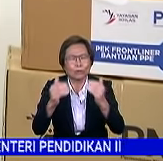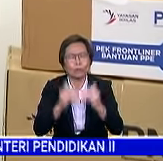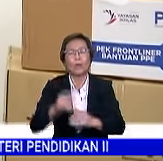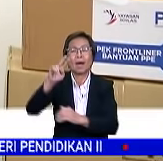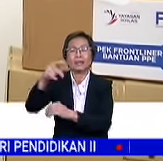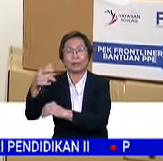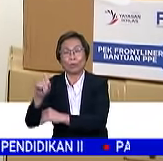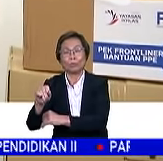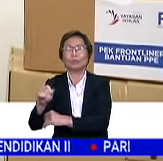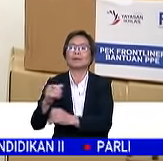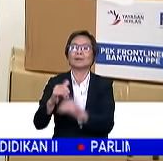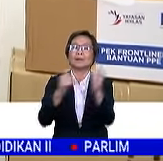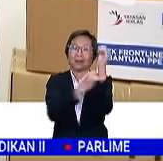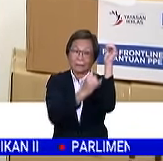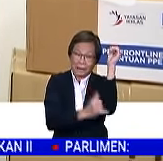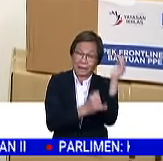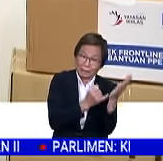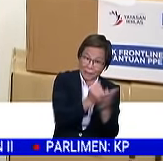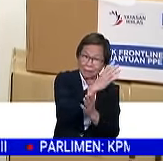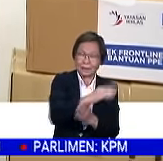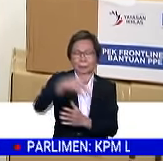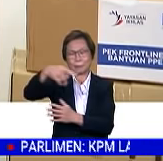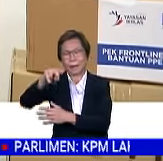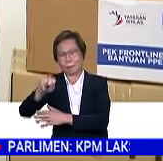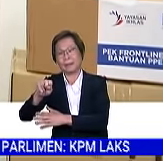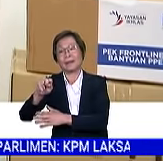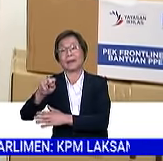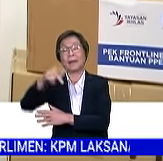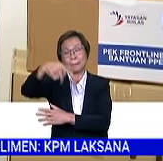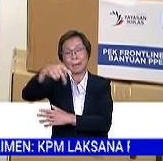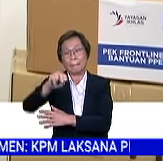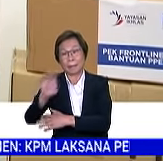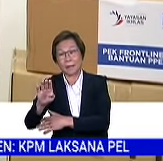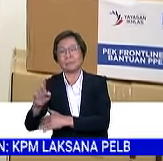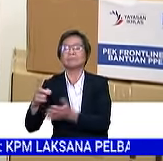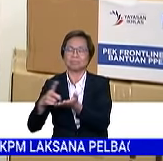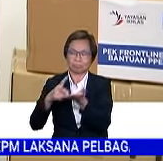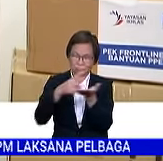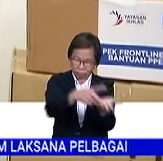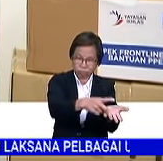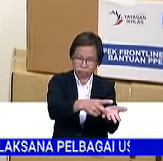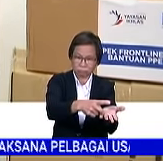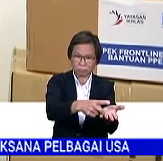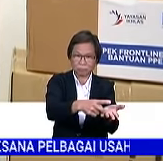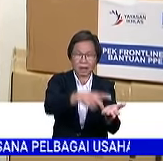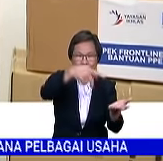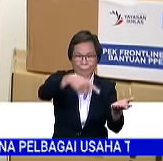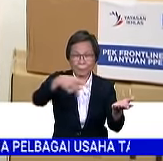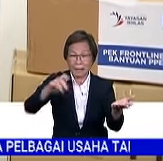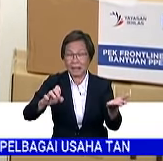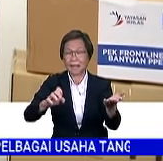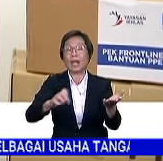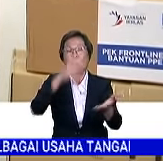NGO seperti Yayasan Ikhlas dan juga Perbandaran Nasional Berhad dalam menyumbang item-item ini kepada